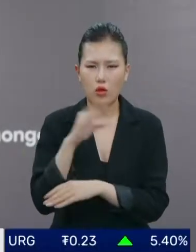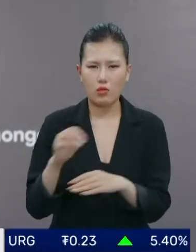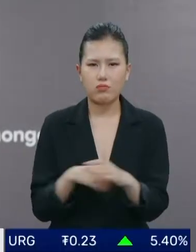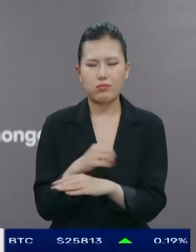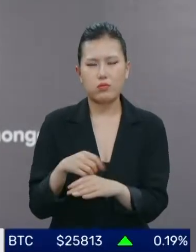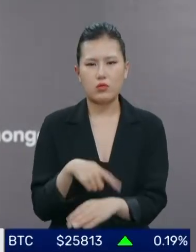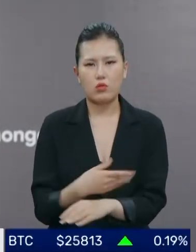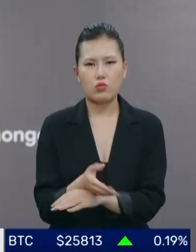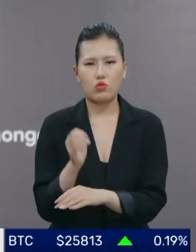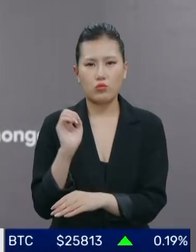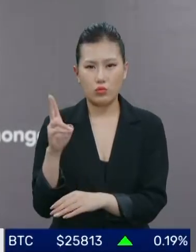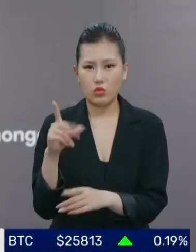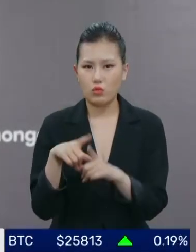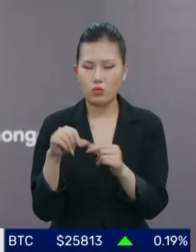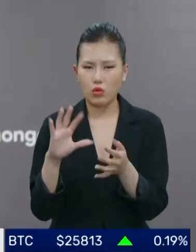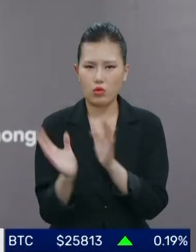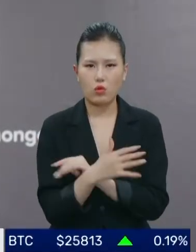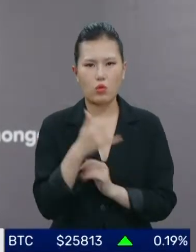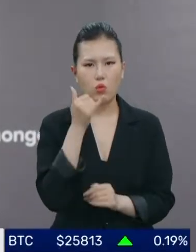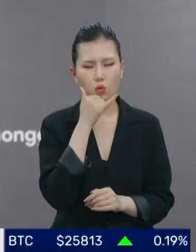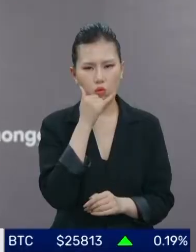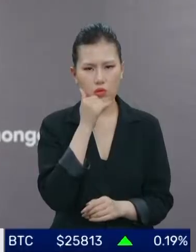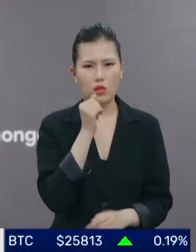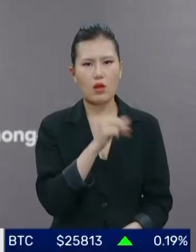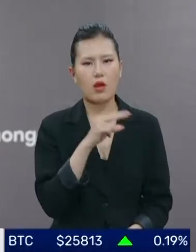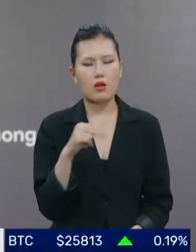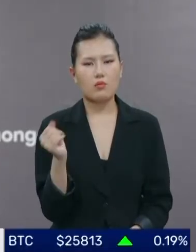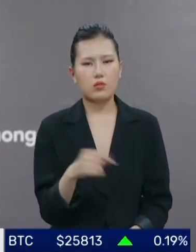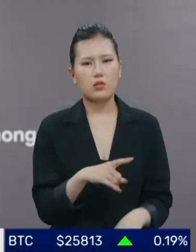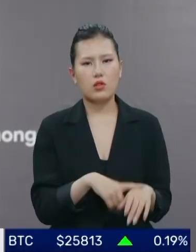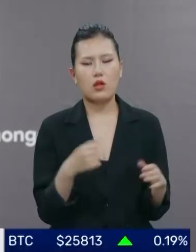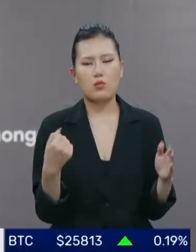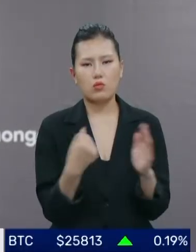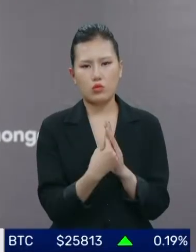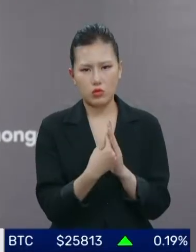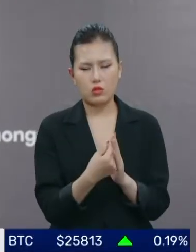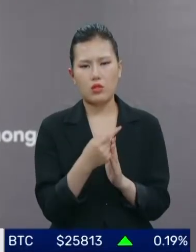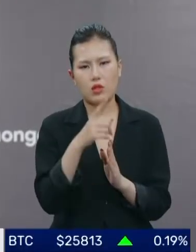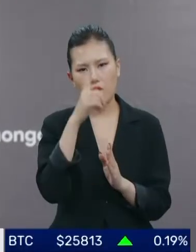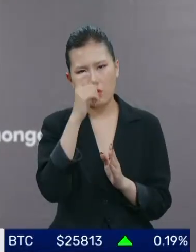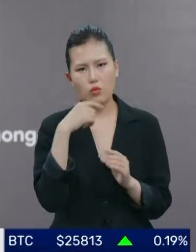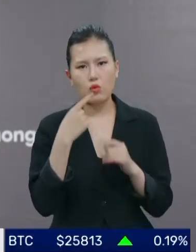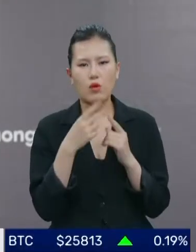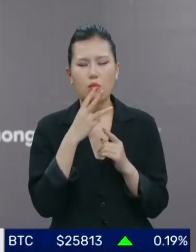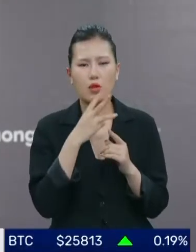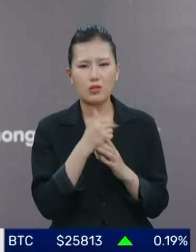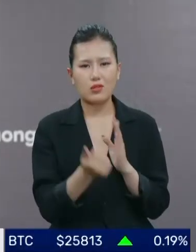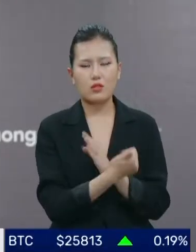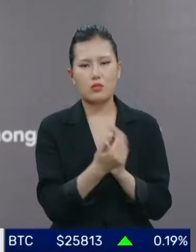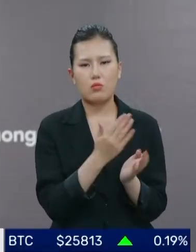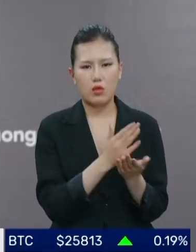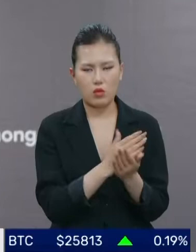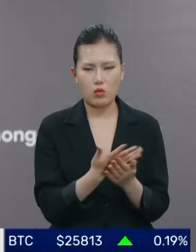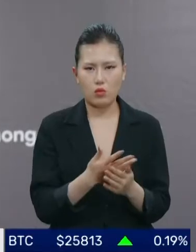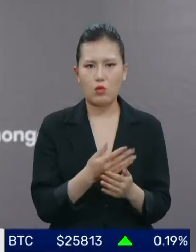гар утасны аппликейшн дээрээсээ цагаа бүртгүүлээд одоо иммигрийн үйлчилгээнүүдэд нэг дораас авах боломжтой өөр бусад төрийн